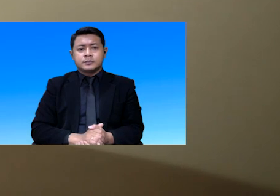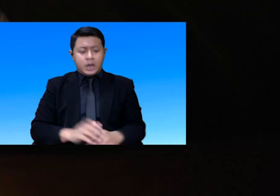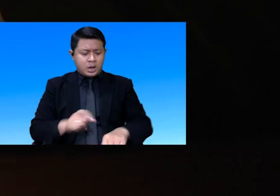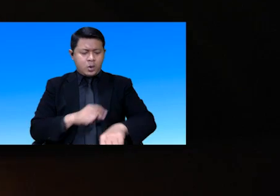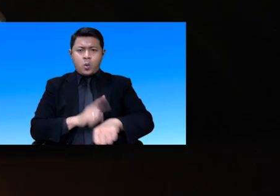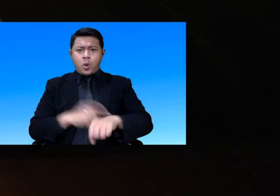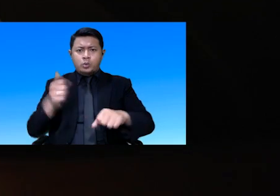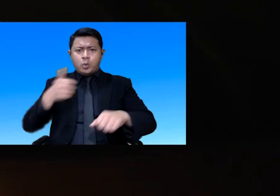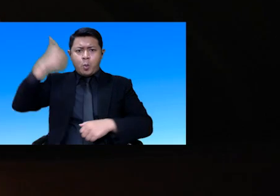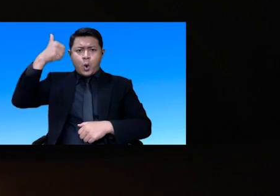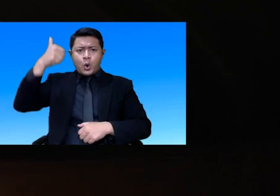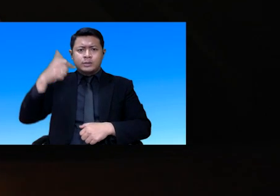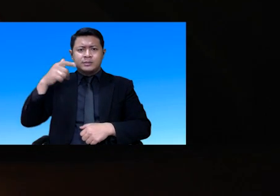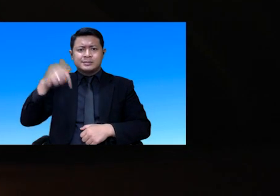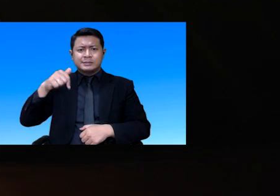modern sekarang.